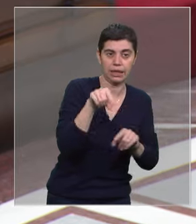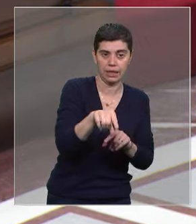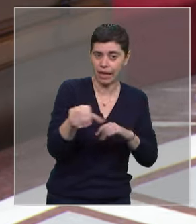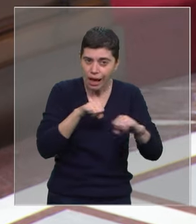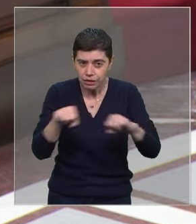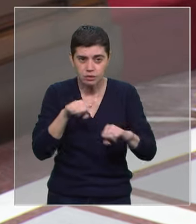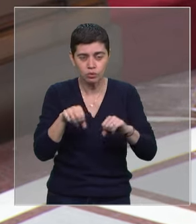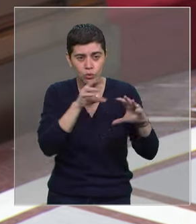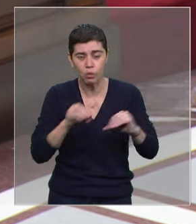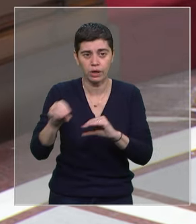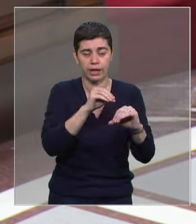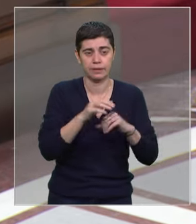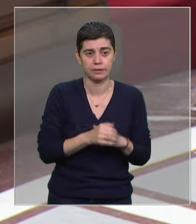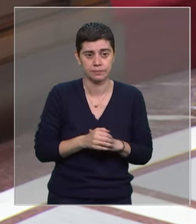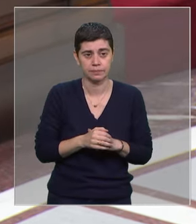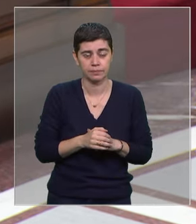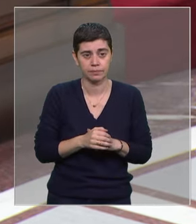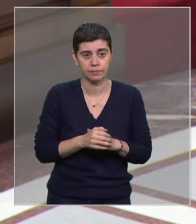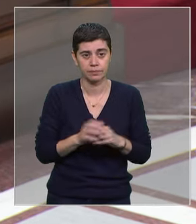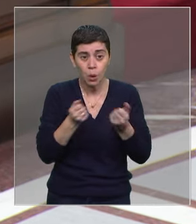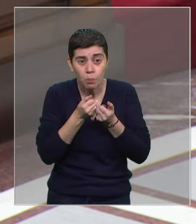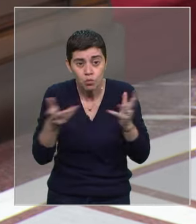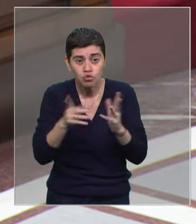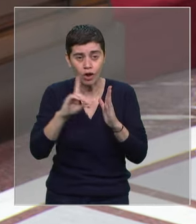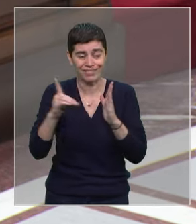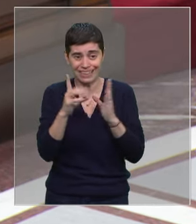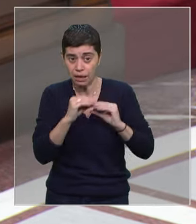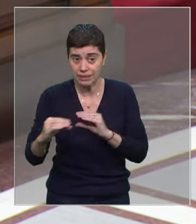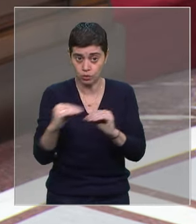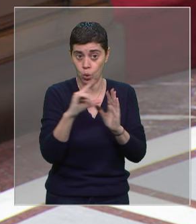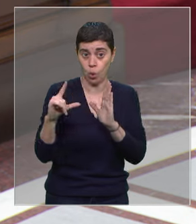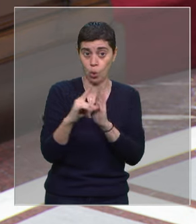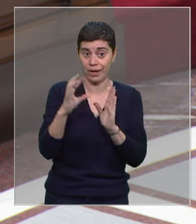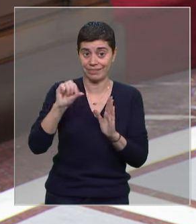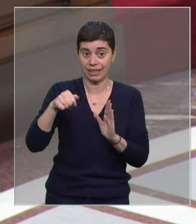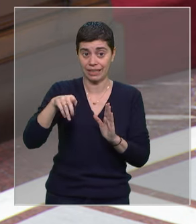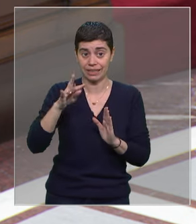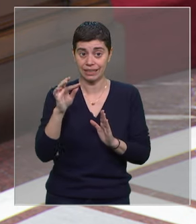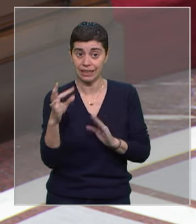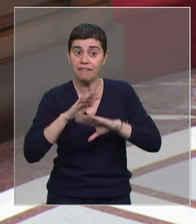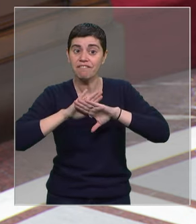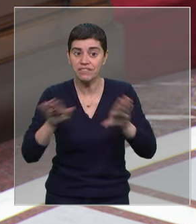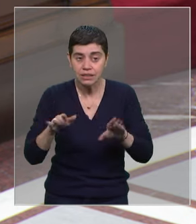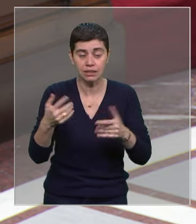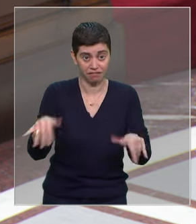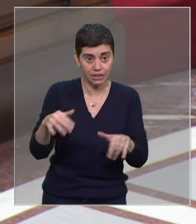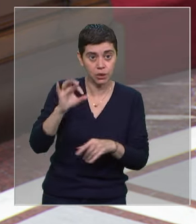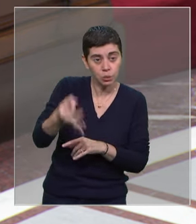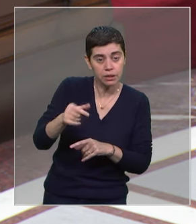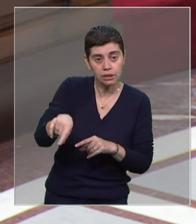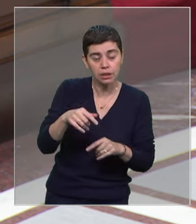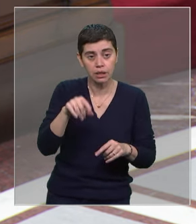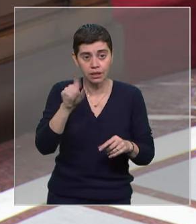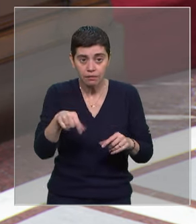extrêmement concrètes. De nombreux décrets d'application de la loi Taquet ont été pris, simplement nous sommes dans un dialogue constructif avec